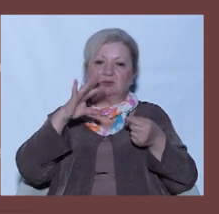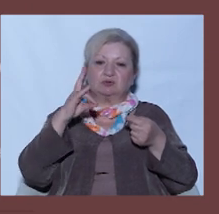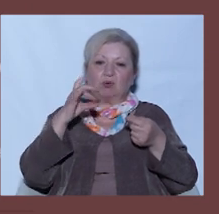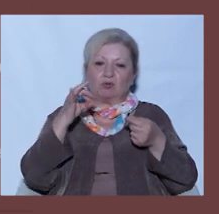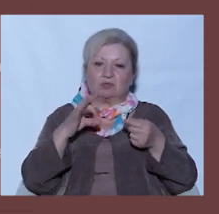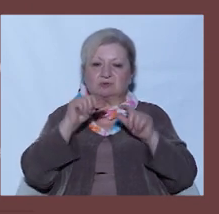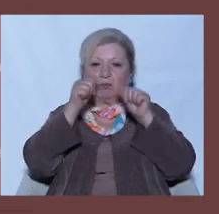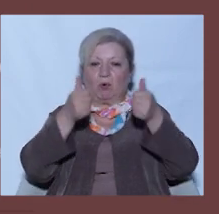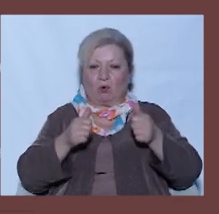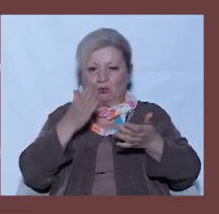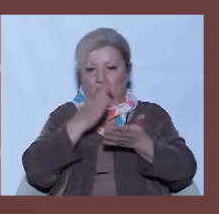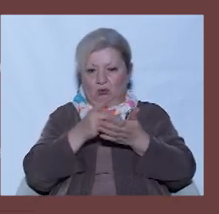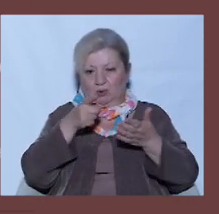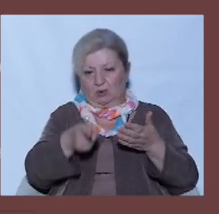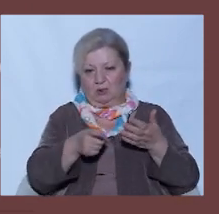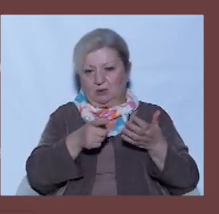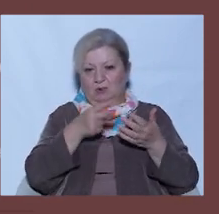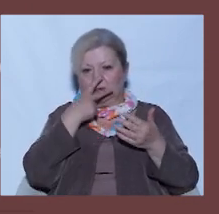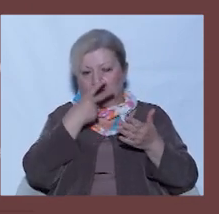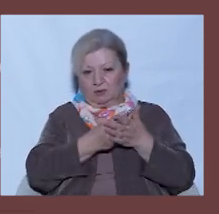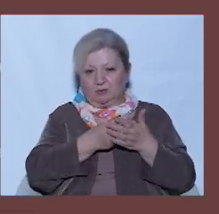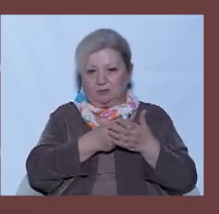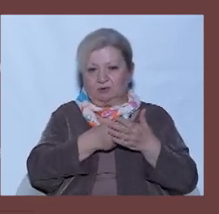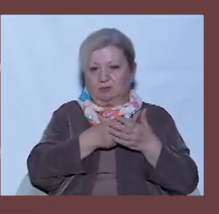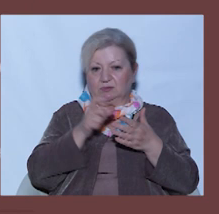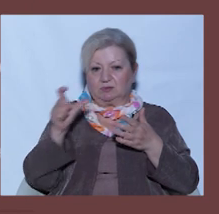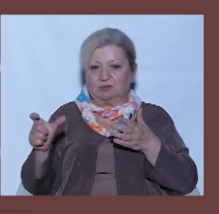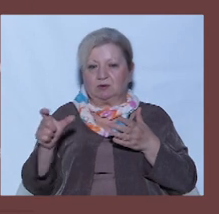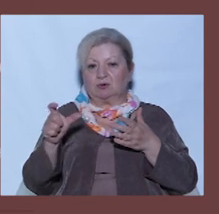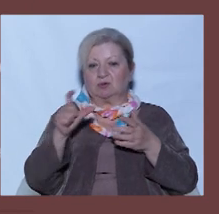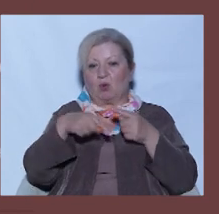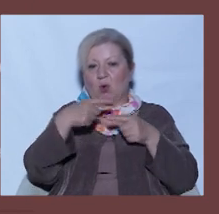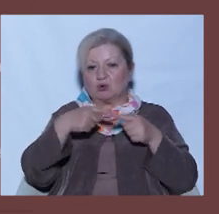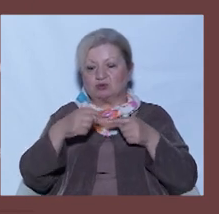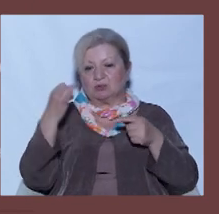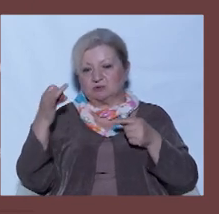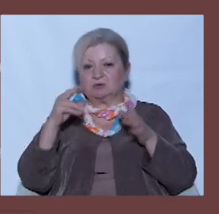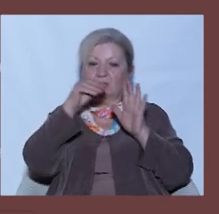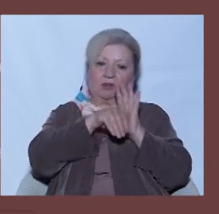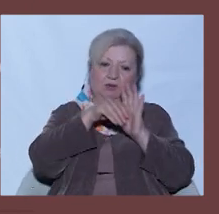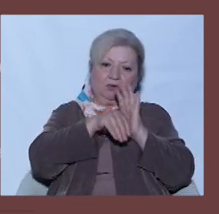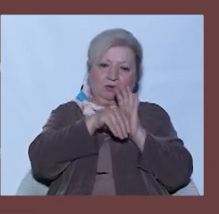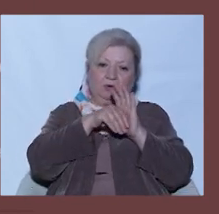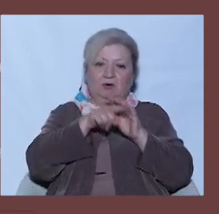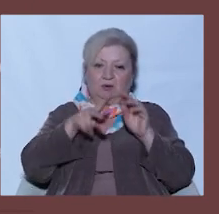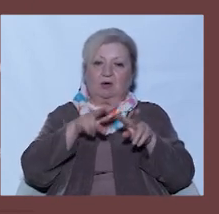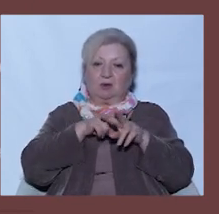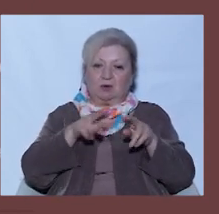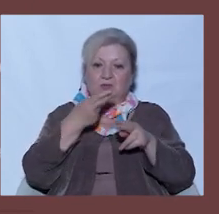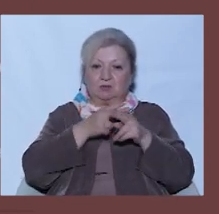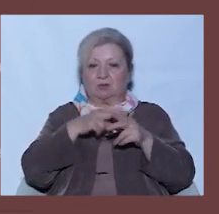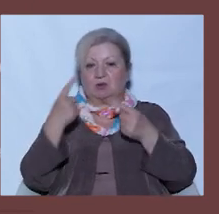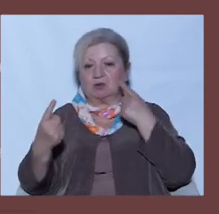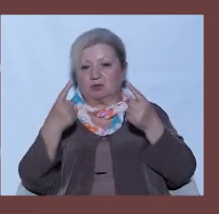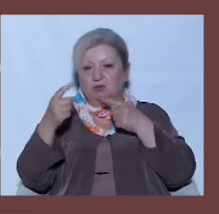ქვეშ არის ორი კომპონენტი L და C, ანუ კოჭას ინდუქციორობა და ტევადობა. შესაბამისად თითოეულის